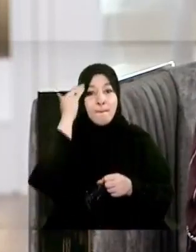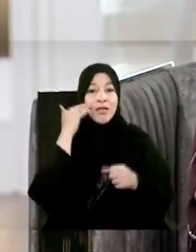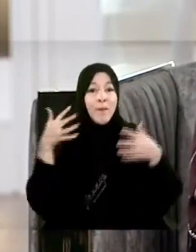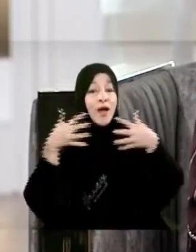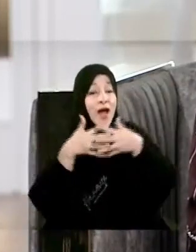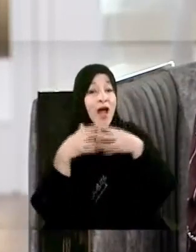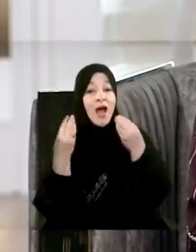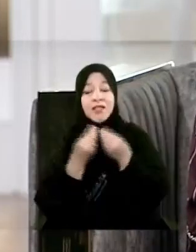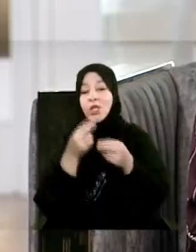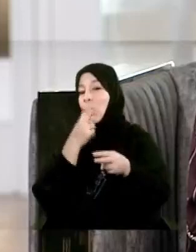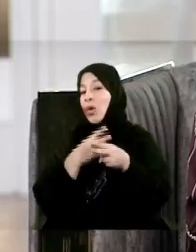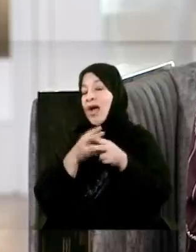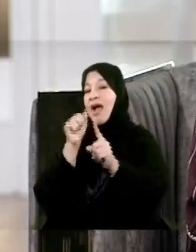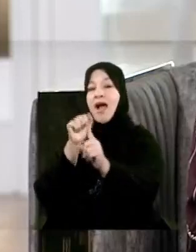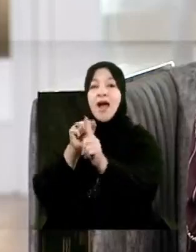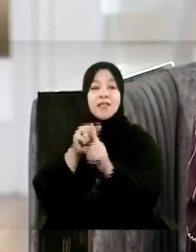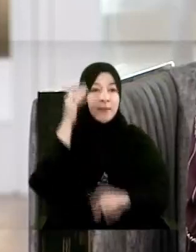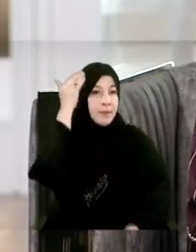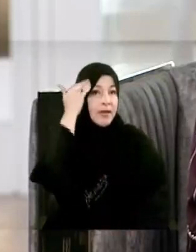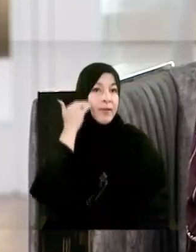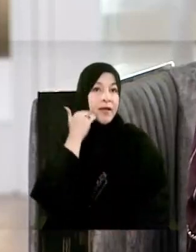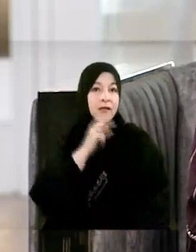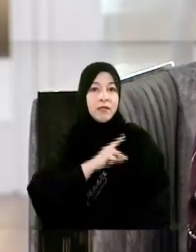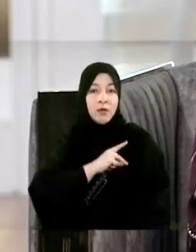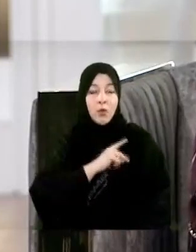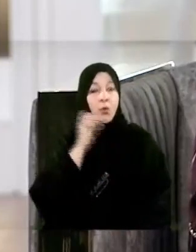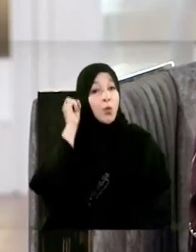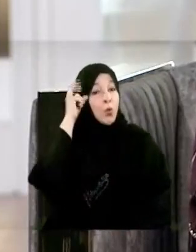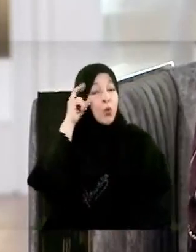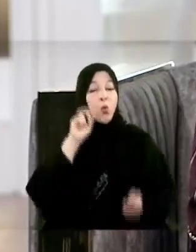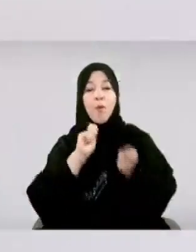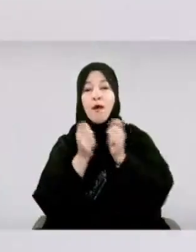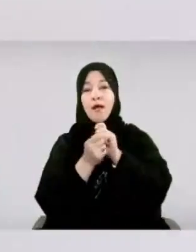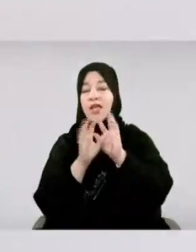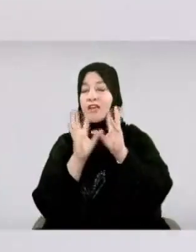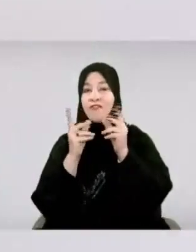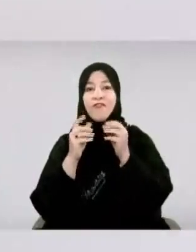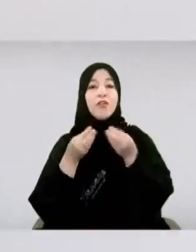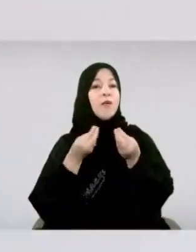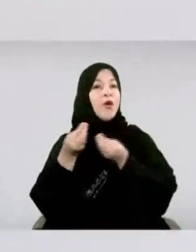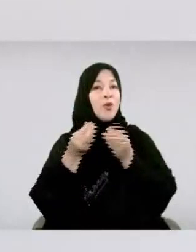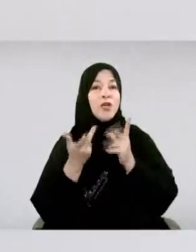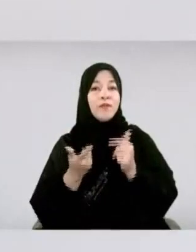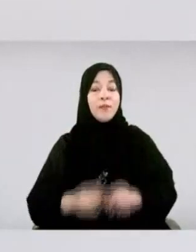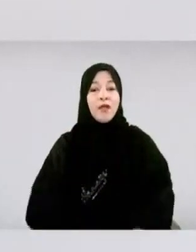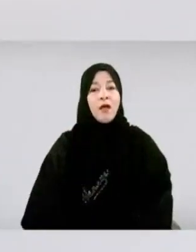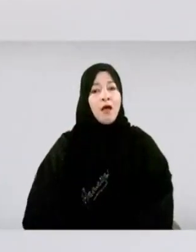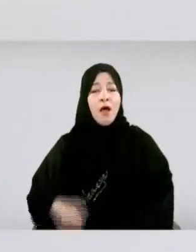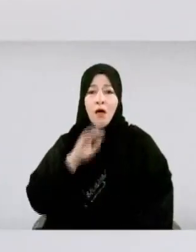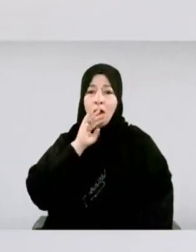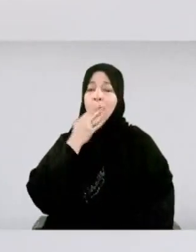أو المتسابقات، كونها هذه المسابقة خاصة للفتيات، وأيضا من تبادل خبرات. طبعا أكيد بالتأكيد أضافت لي